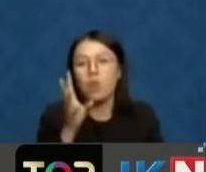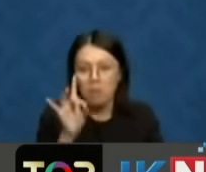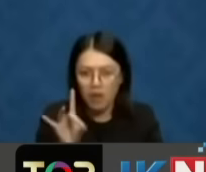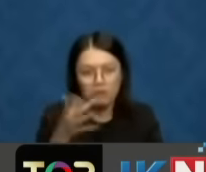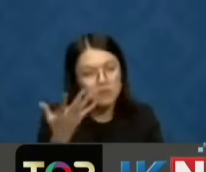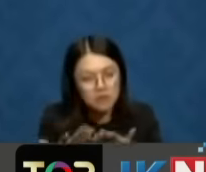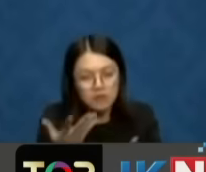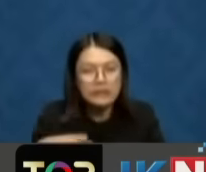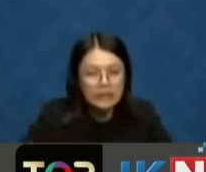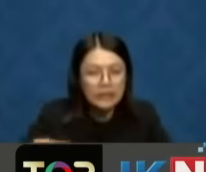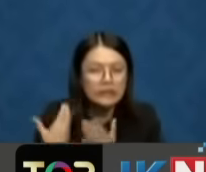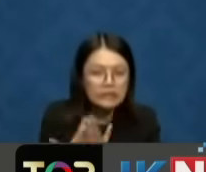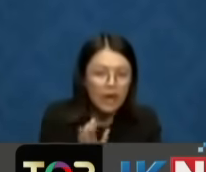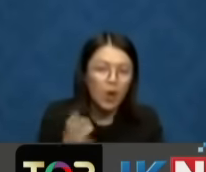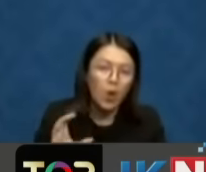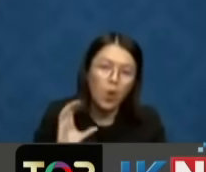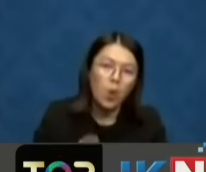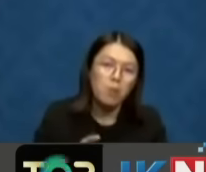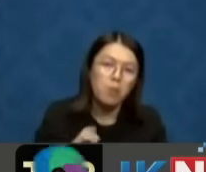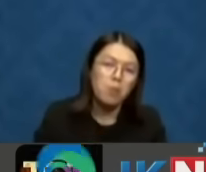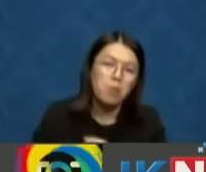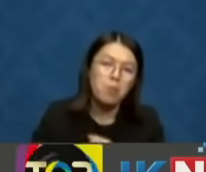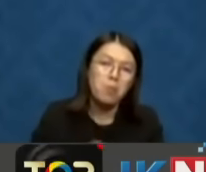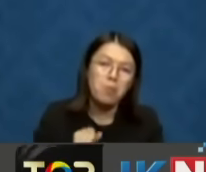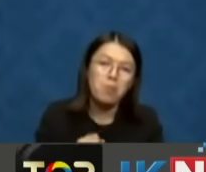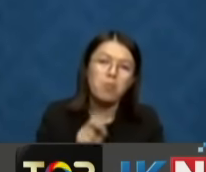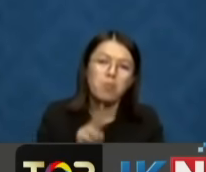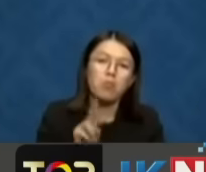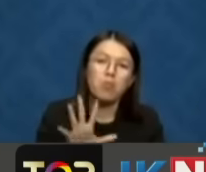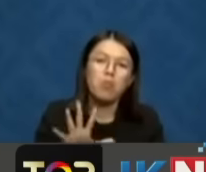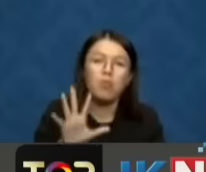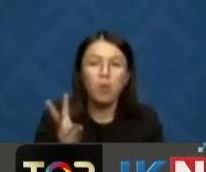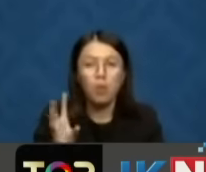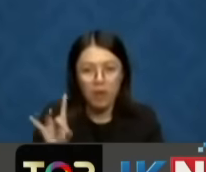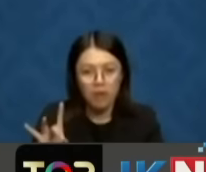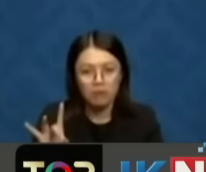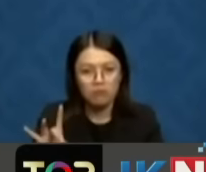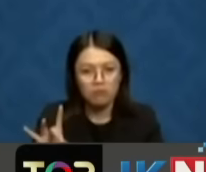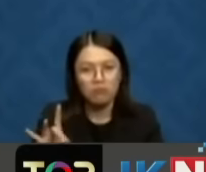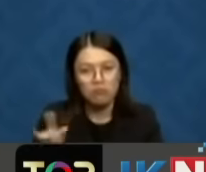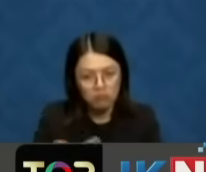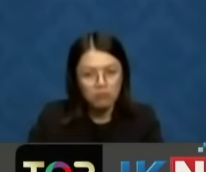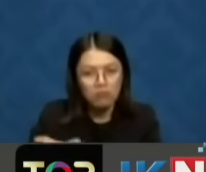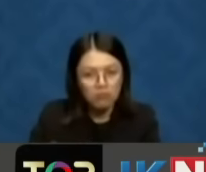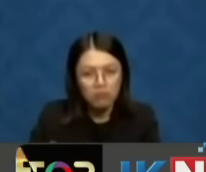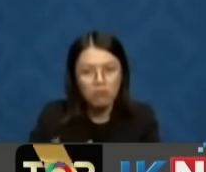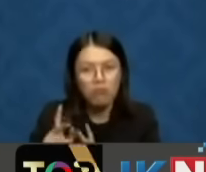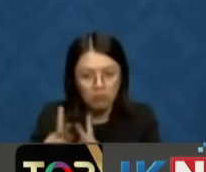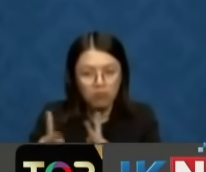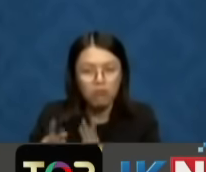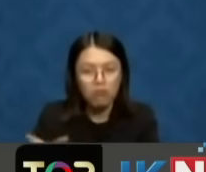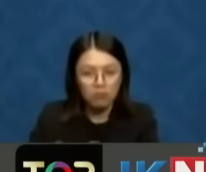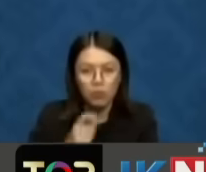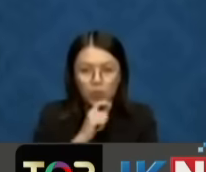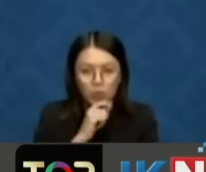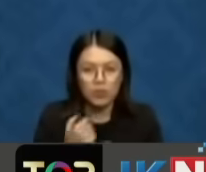ราส่วนระหว่างรายจ่ายดอกเบี้ยเทียบกับรายได้ที่รัฐบาลจัดเก็บในแต่ละปีนอกจากนี้ยังไม่ร